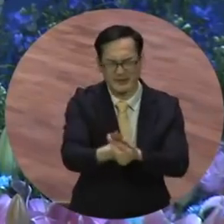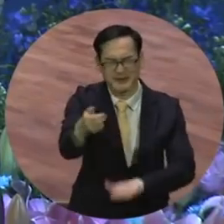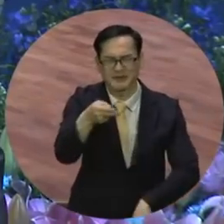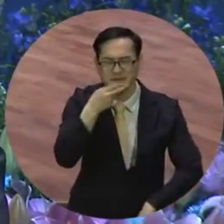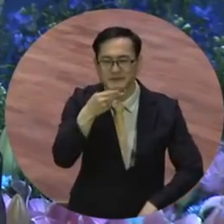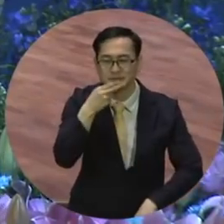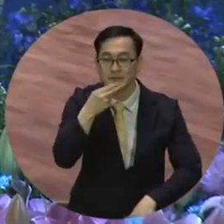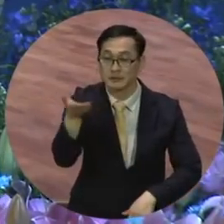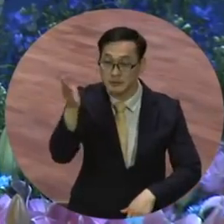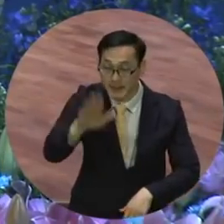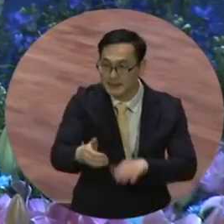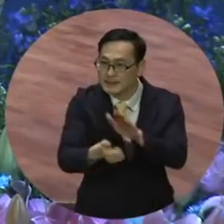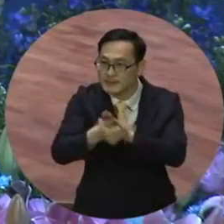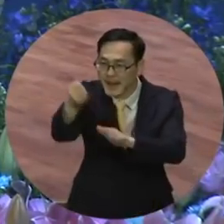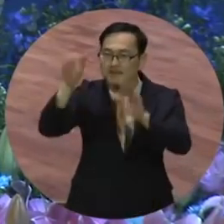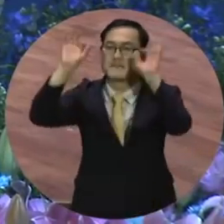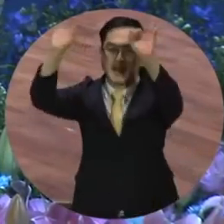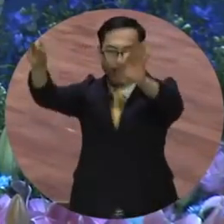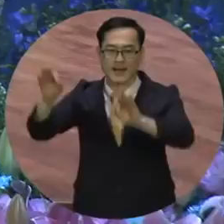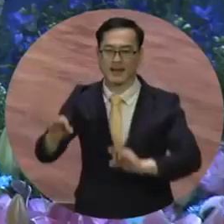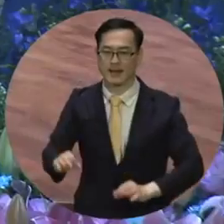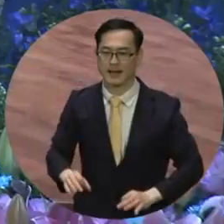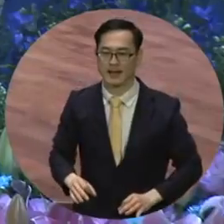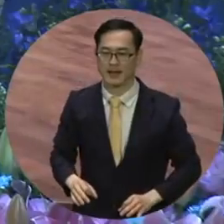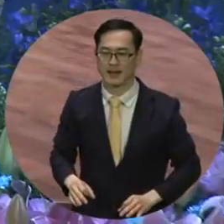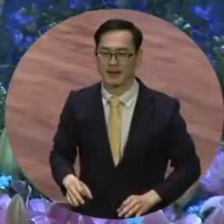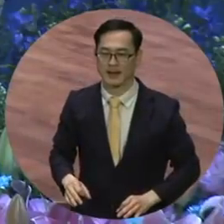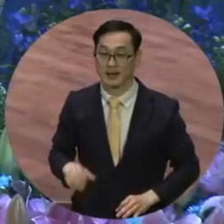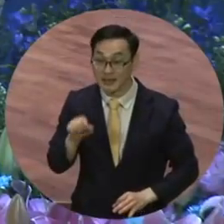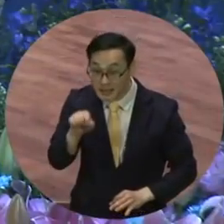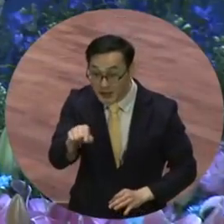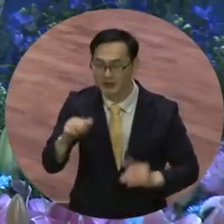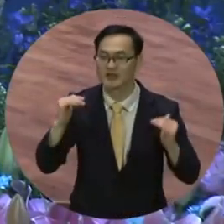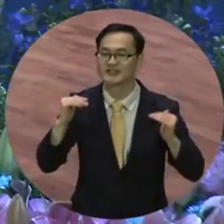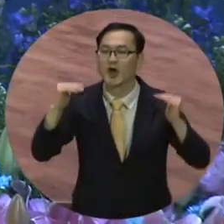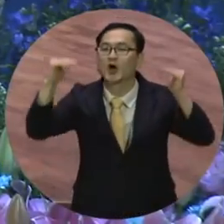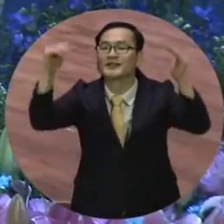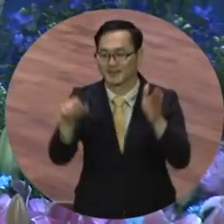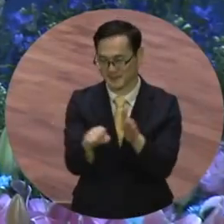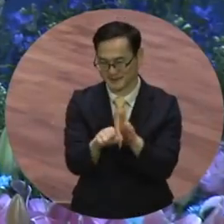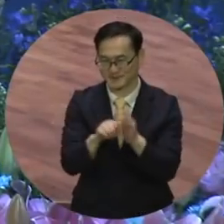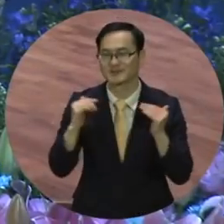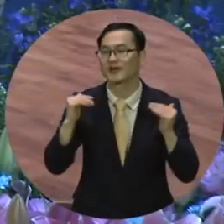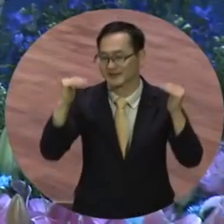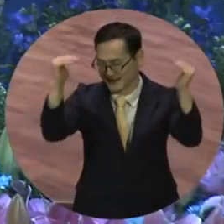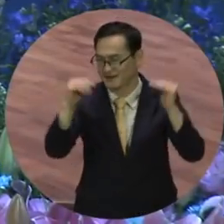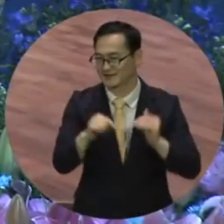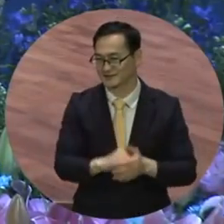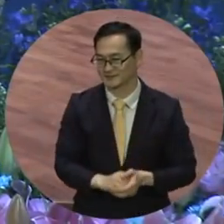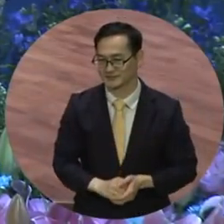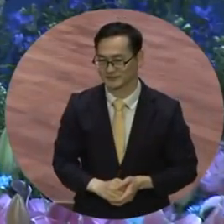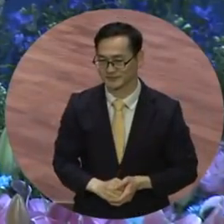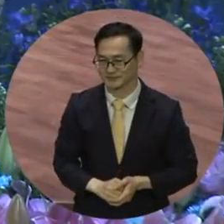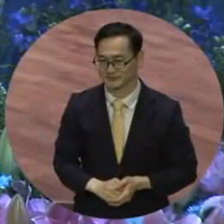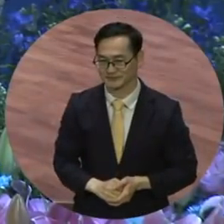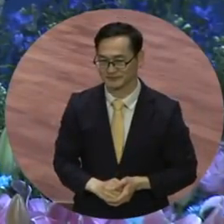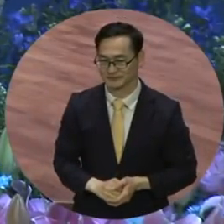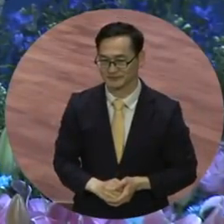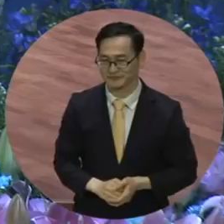그랬어요. 믿었다. 이것이 바로 성장하는 믿음이에요. 성장. 아, 하나님이 하셨구나.